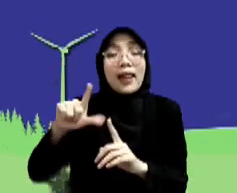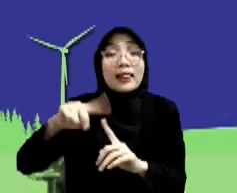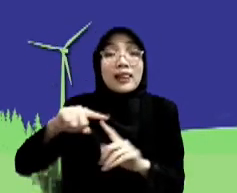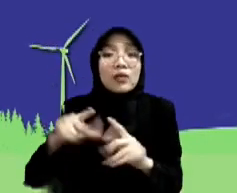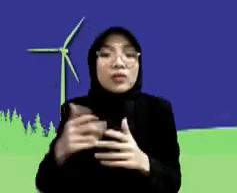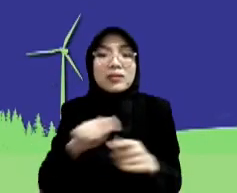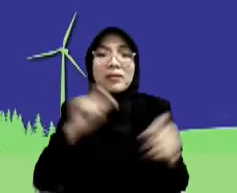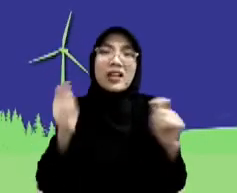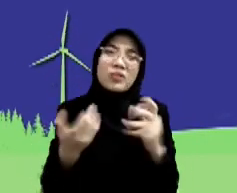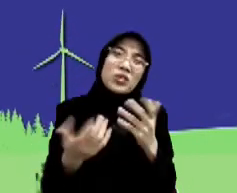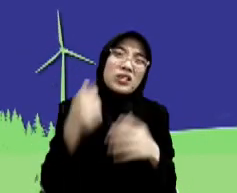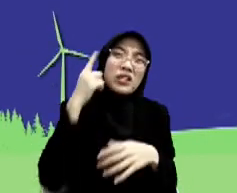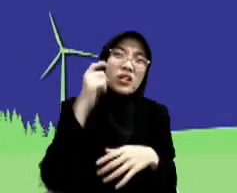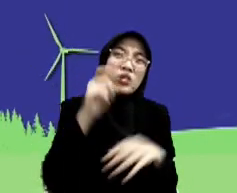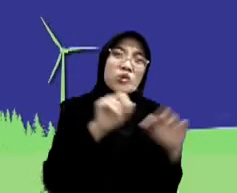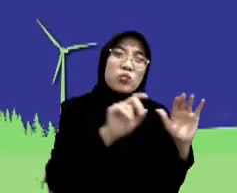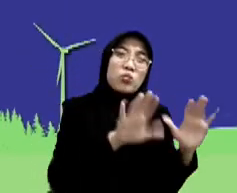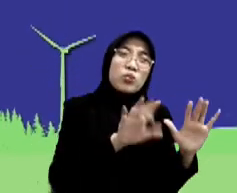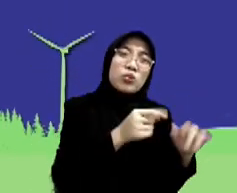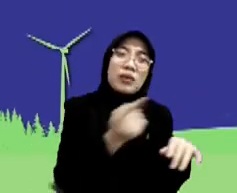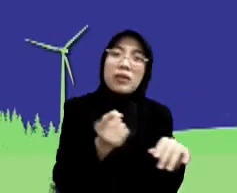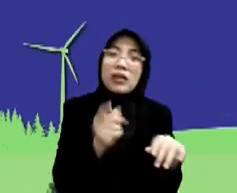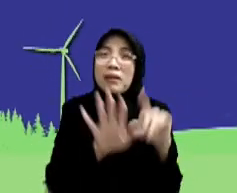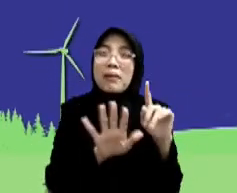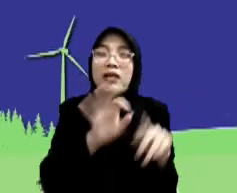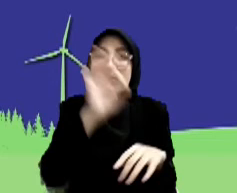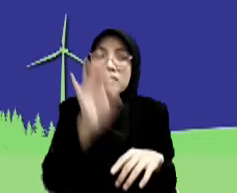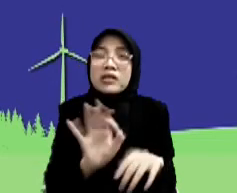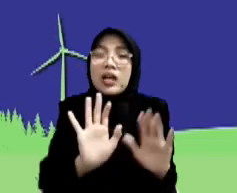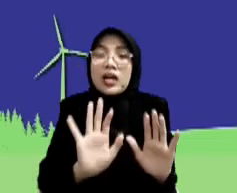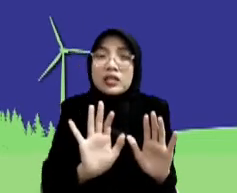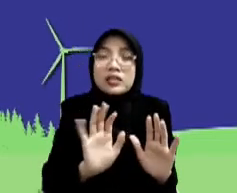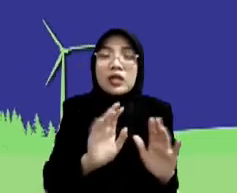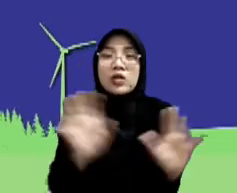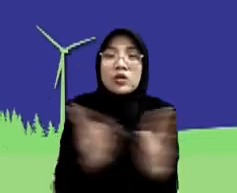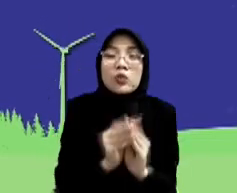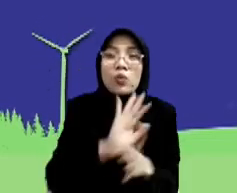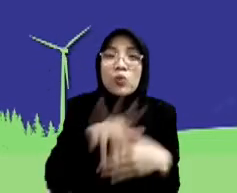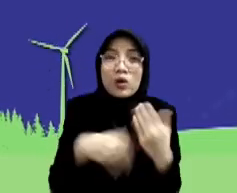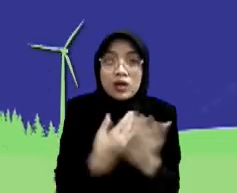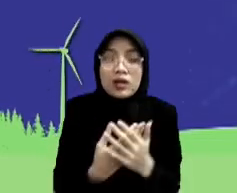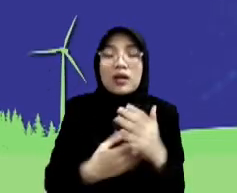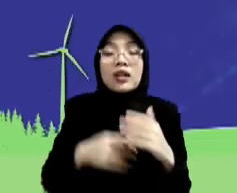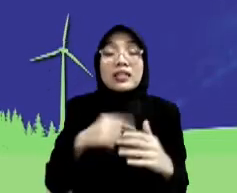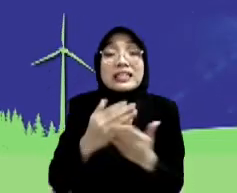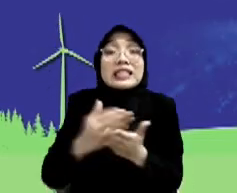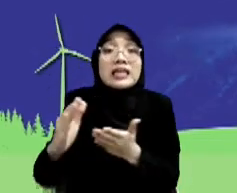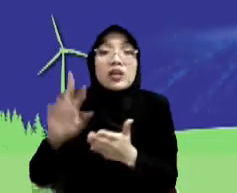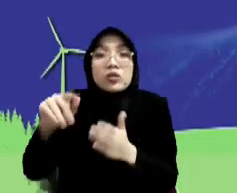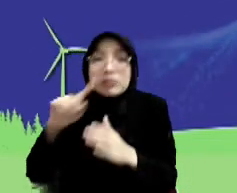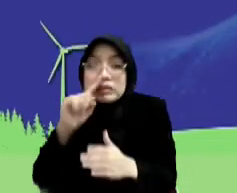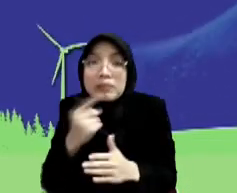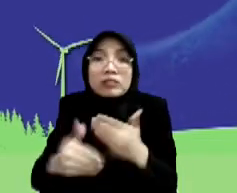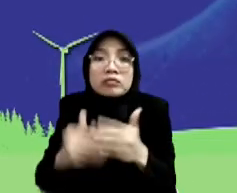menggantikan mungkin sekitar 10 sampai 15 up 15% gitu gitu from total gitu kan sehingga sisanya ini kita perlu accelerate Nah untuk